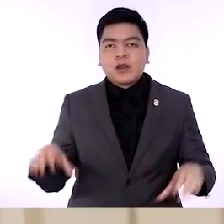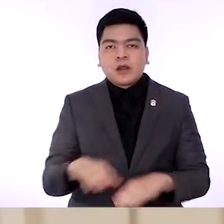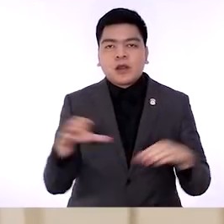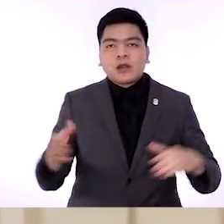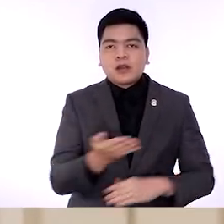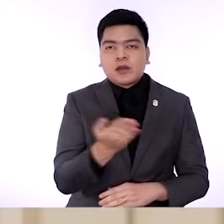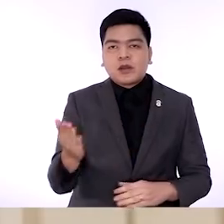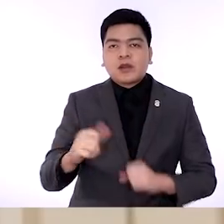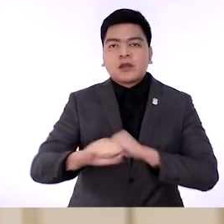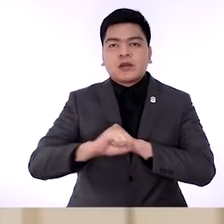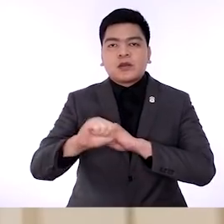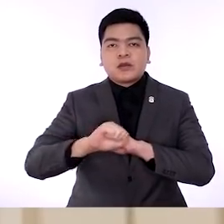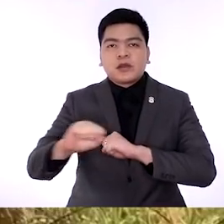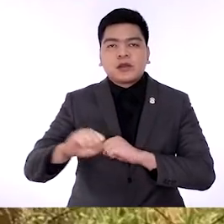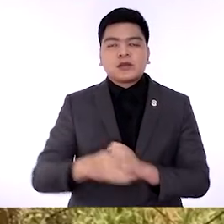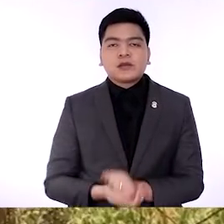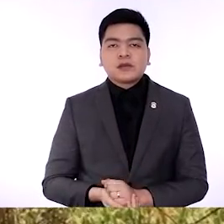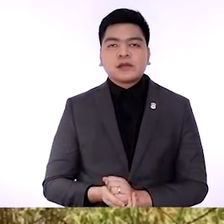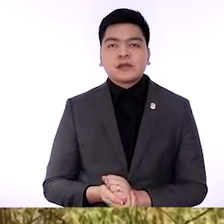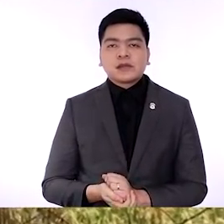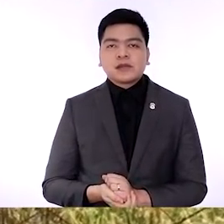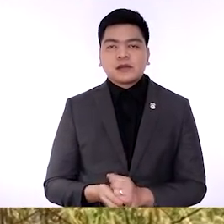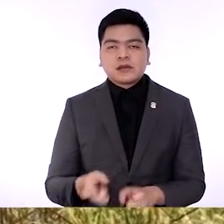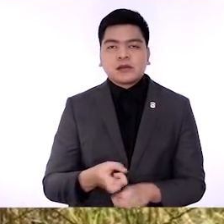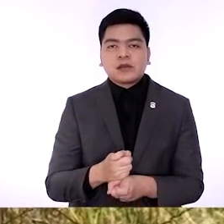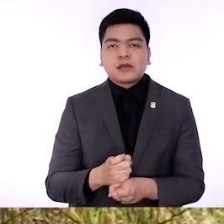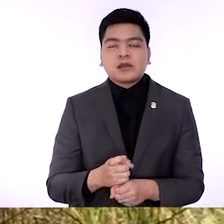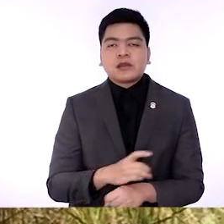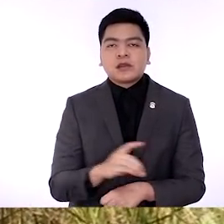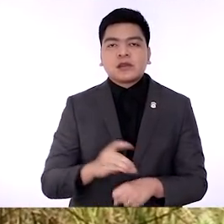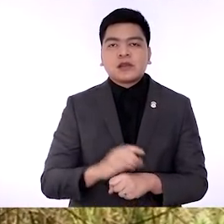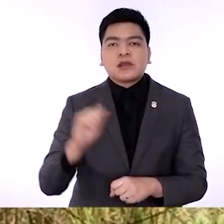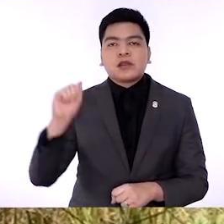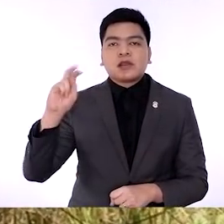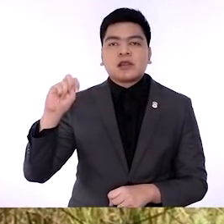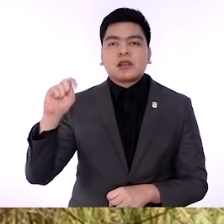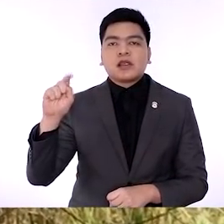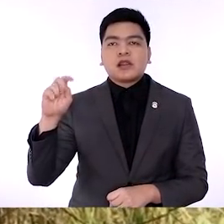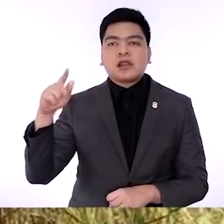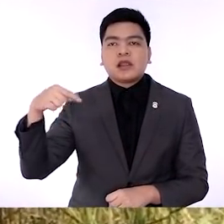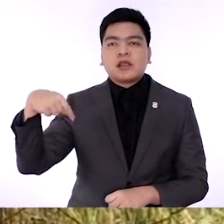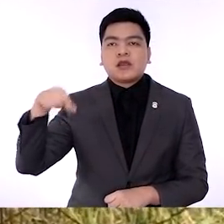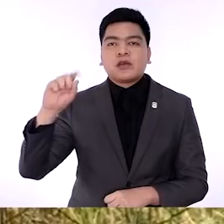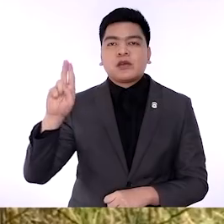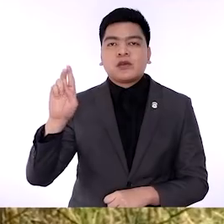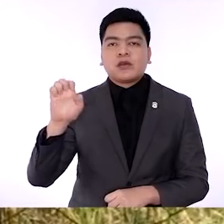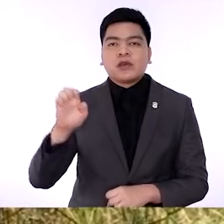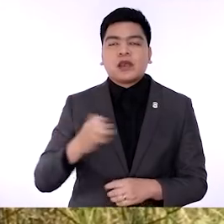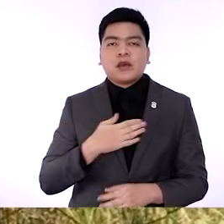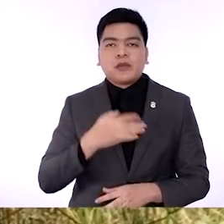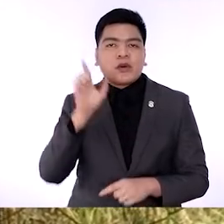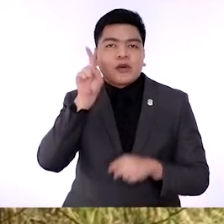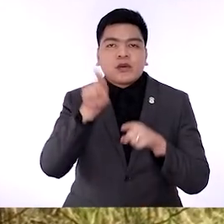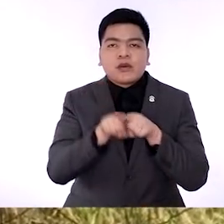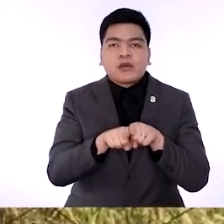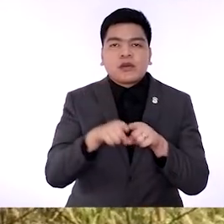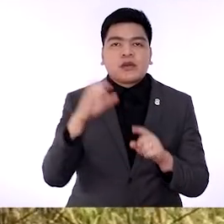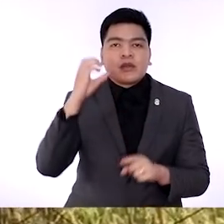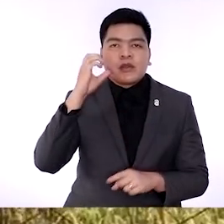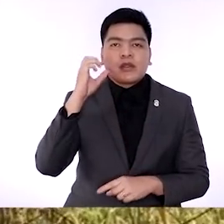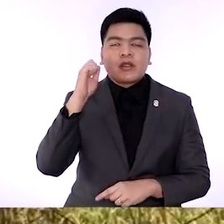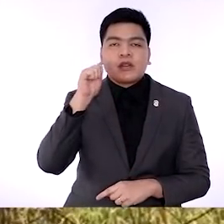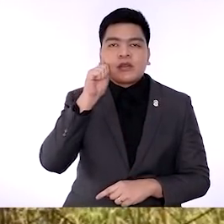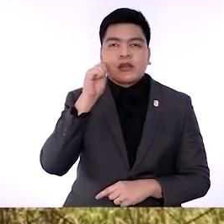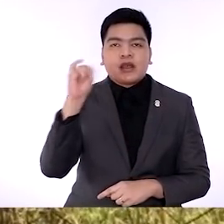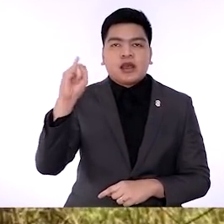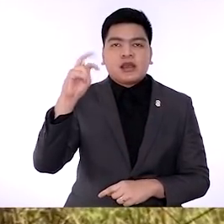pong isinasagawa. Mula po rito sa Distrito Eklesiastiko ng Antique, ako po ang kapatid ni Cherish Lee Ariola